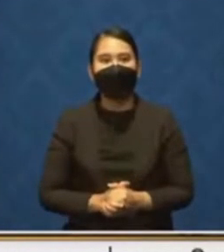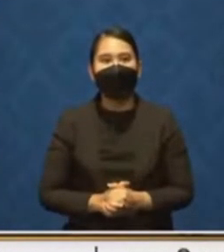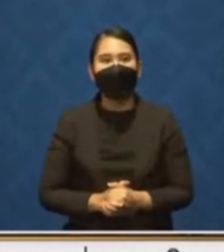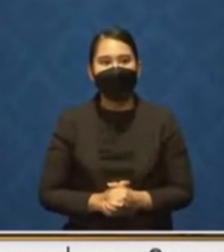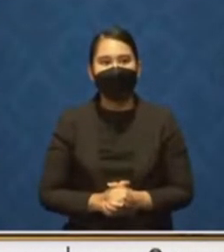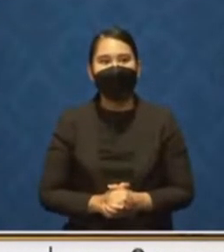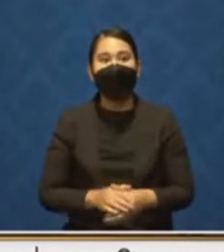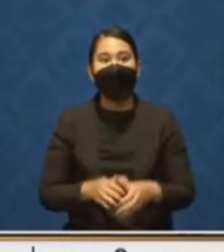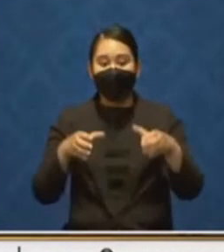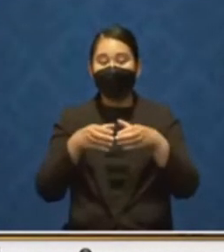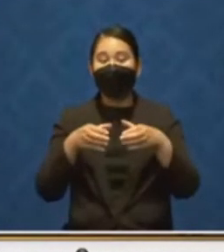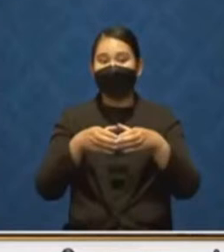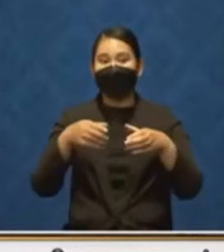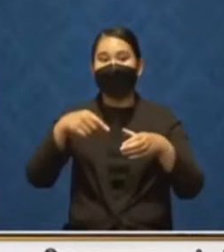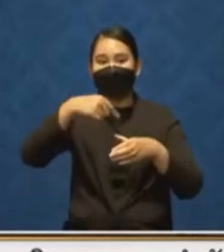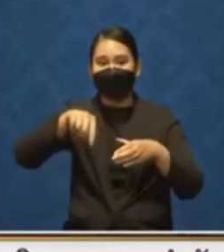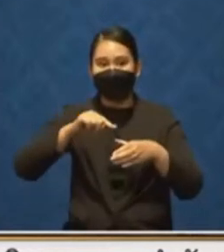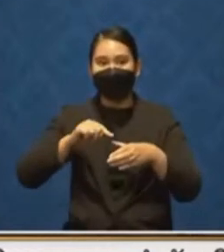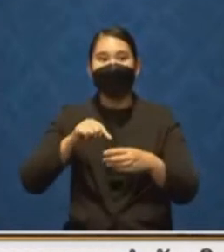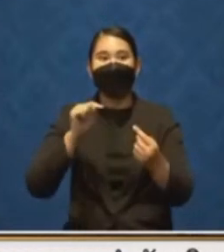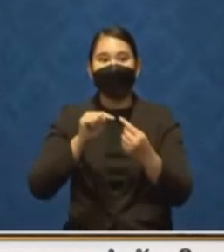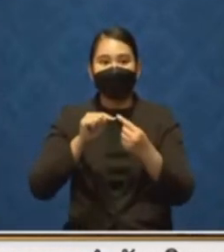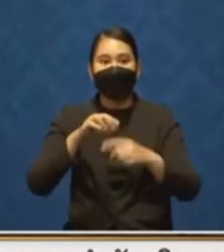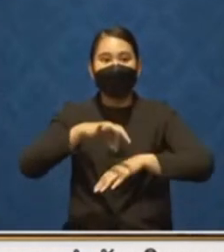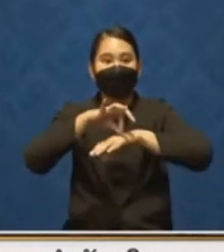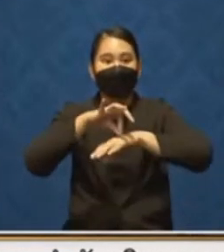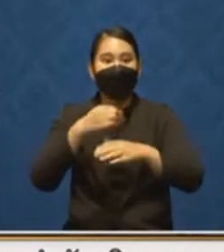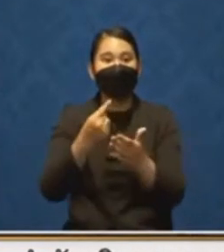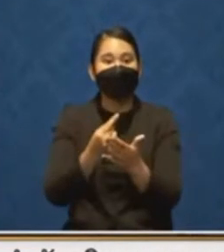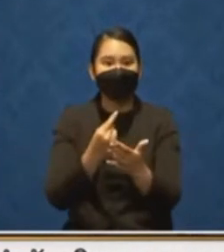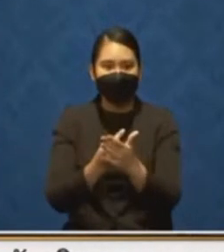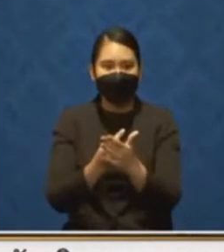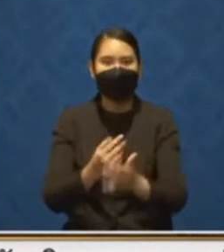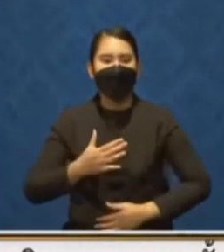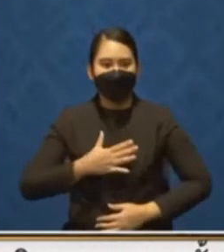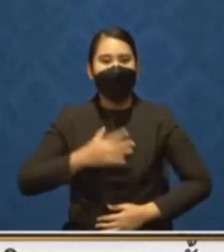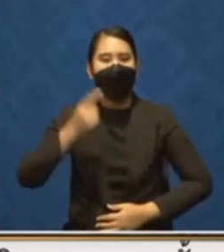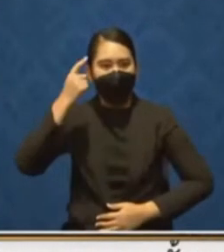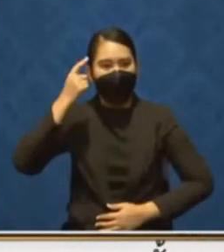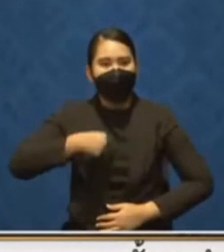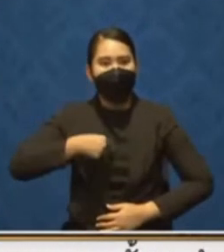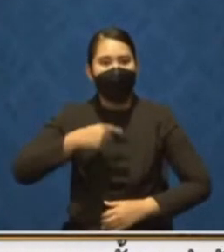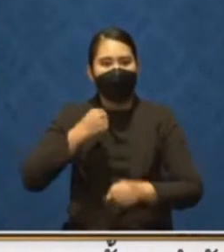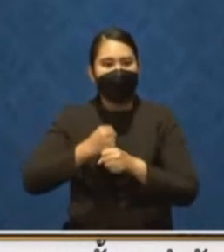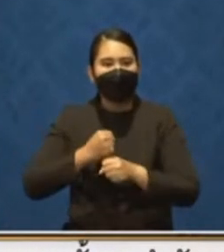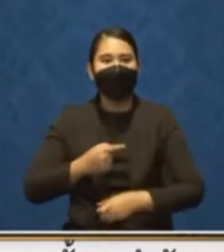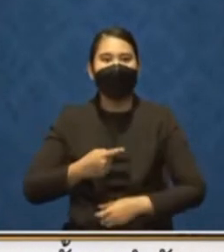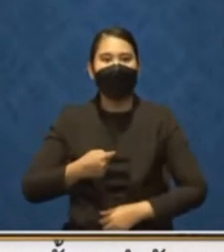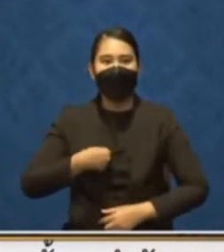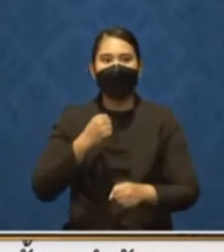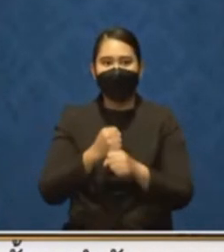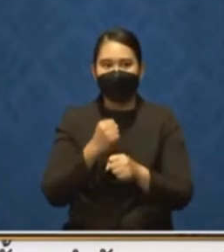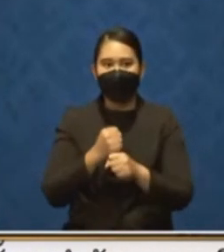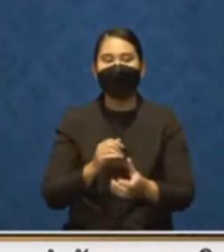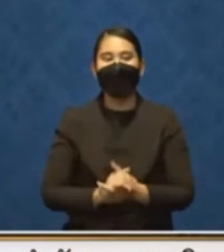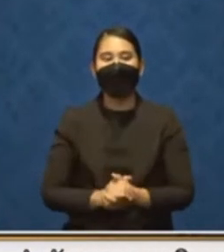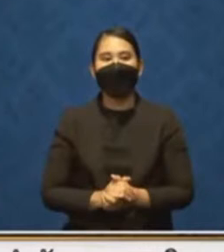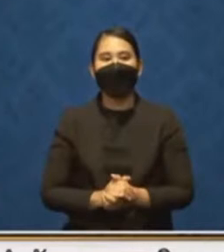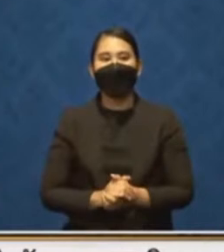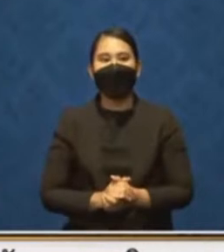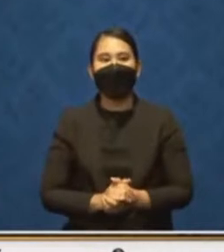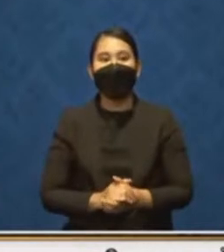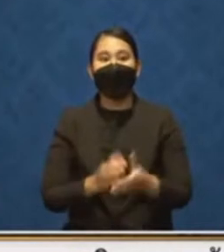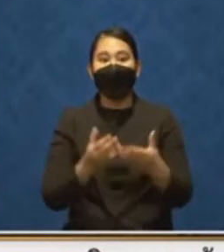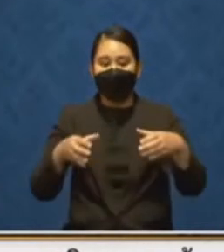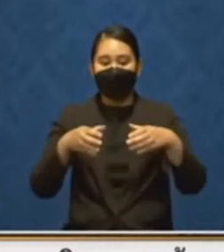Boysเช้าตั้งที่ปรึกษาแต่กูชิตู้ทำกูกินรวดที่ปรึกษาก็ตันบ่อยเป็นคนตั้งนะเพราะ